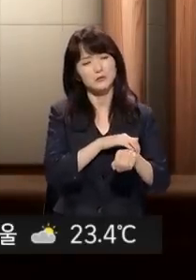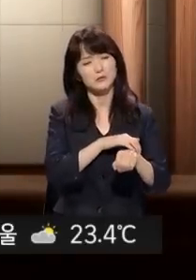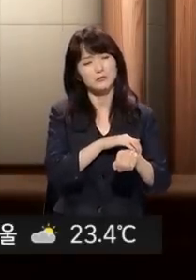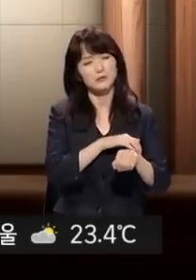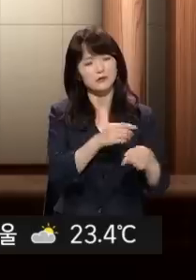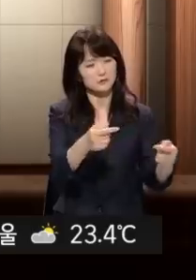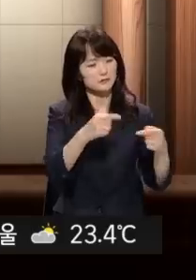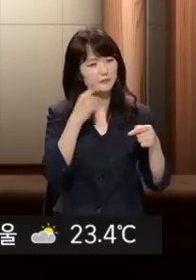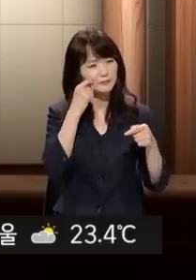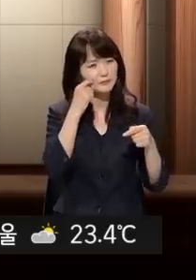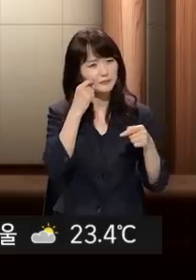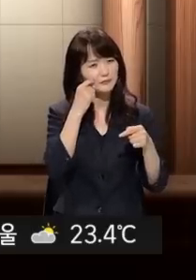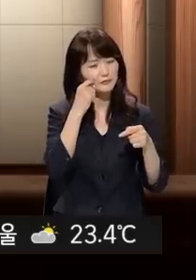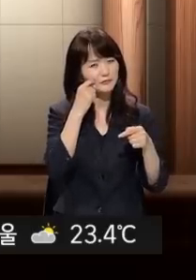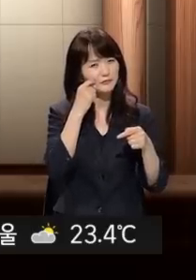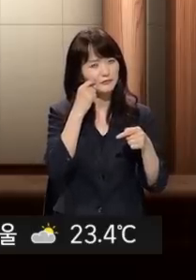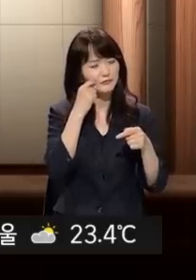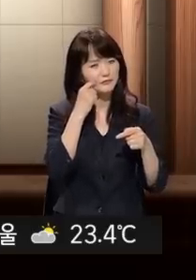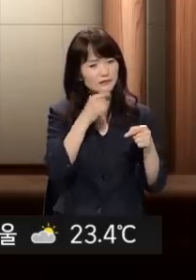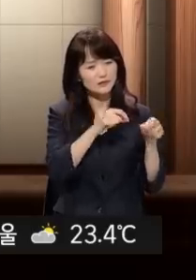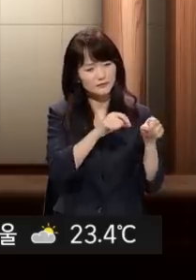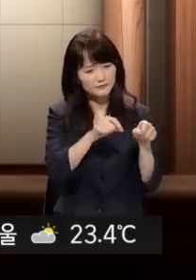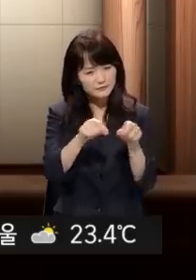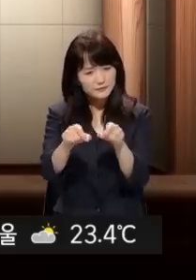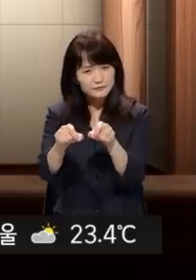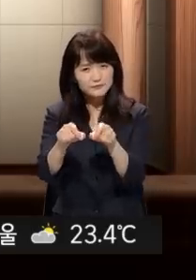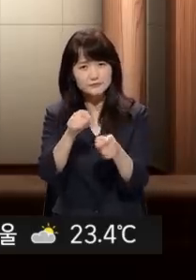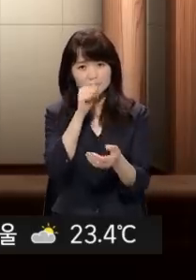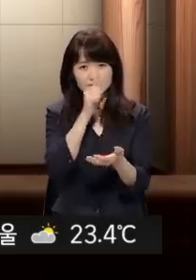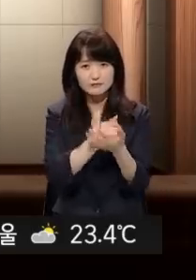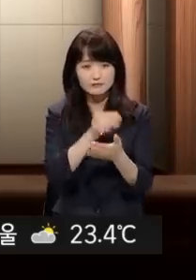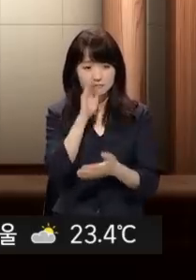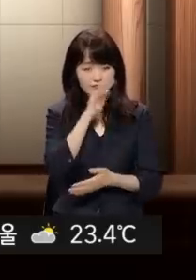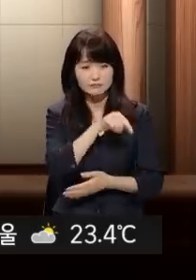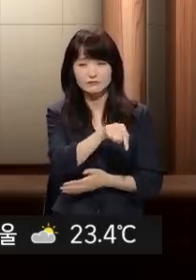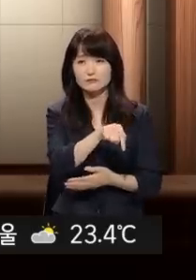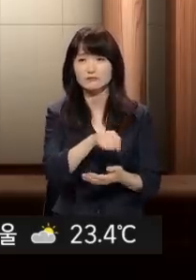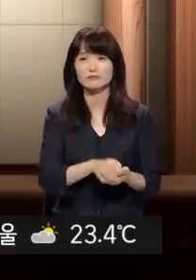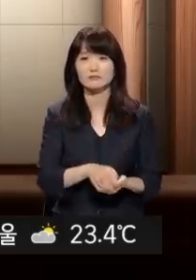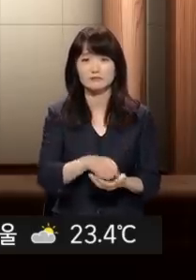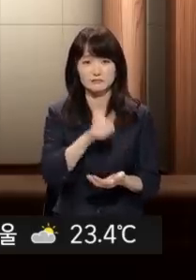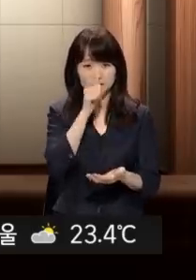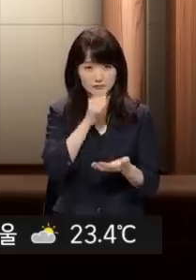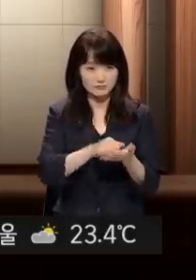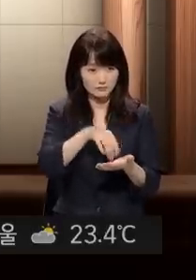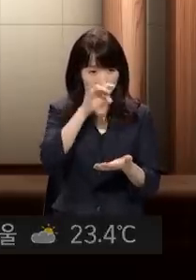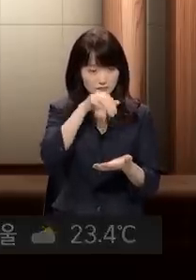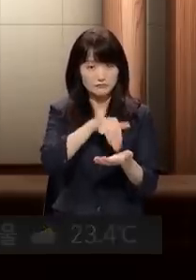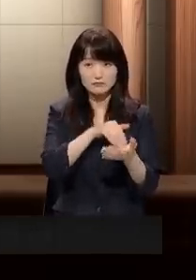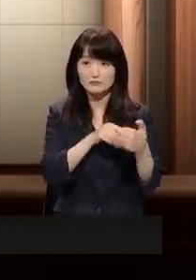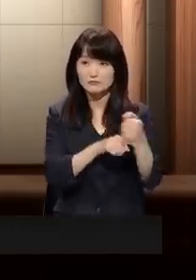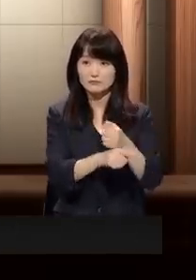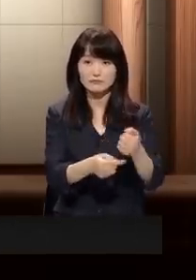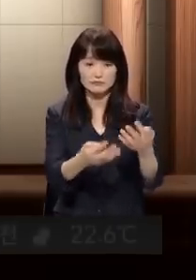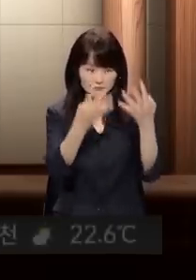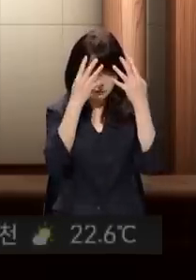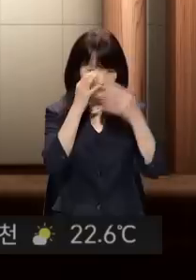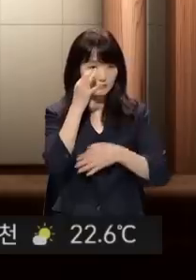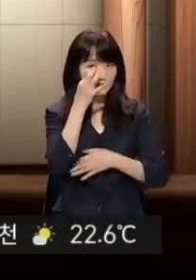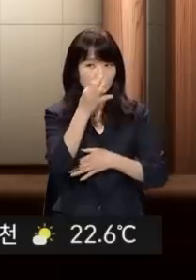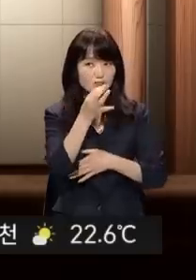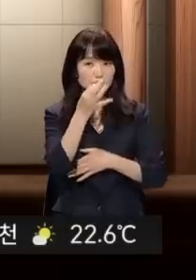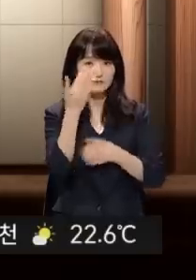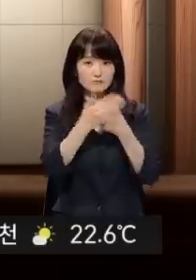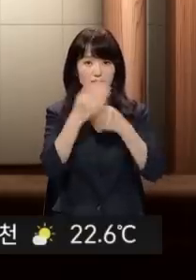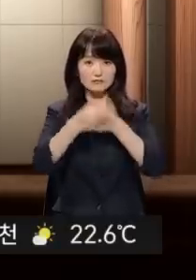차례 연기를 했다는 겁니다 그렇게 죄질이 좋지 않다라고 해놓고는 초봄이고 반성한다라는 이유로 징역 10개를